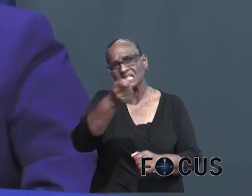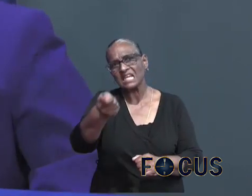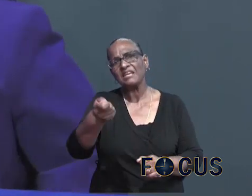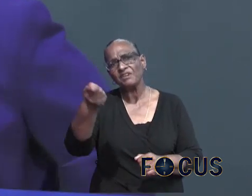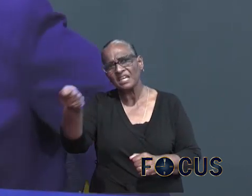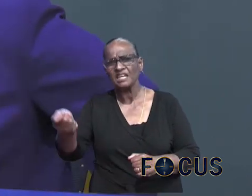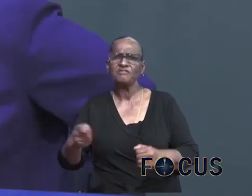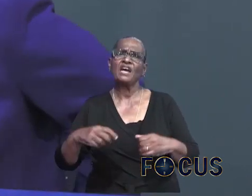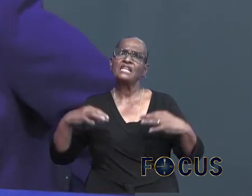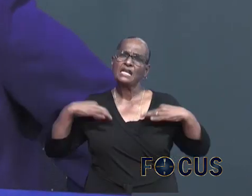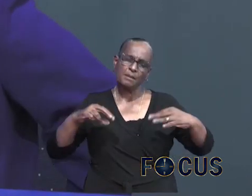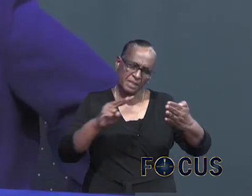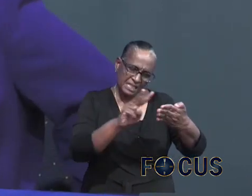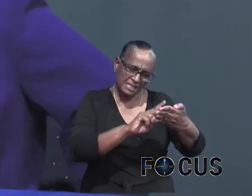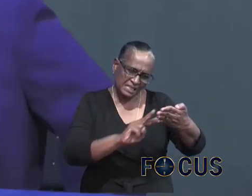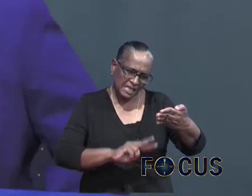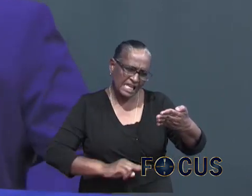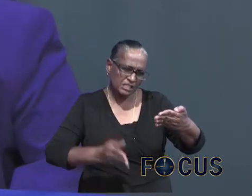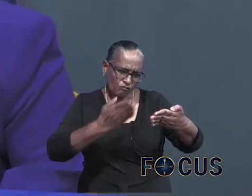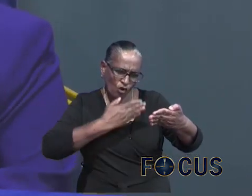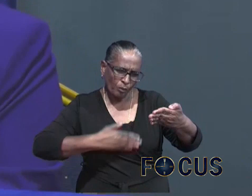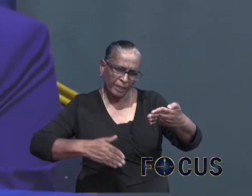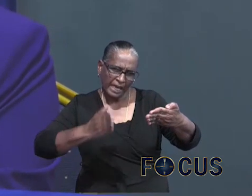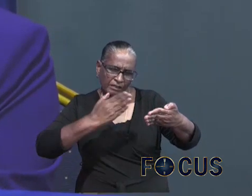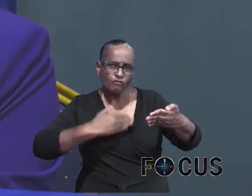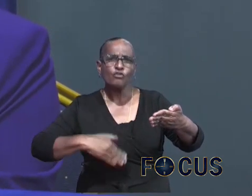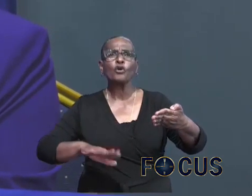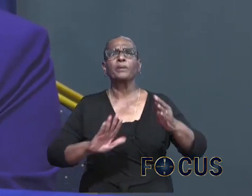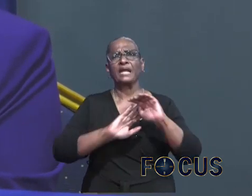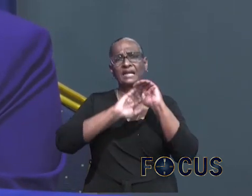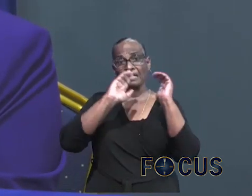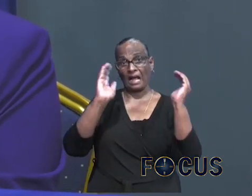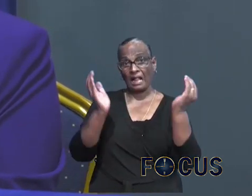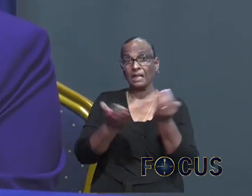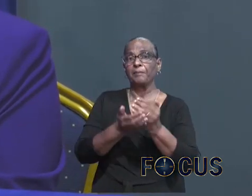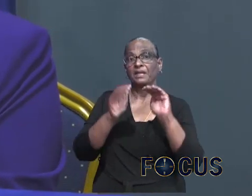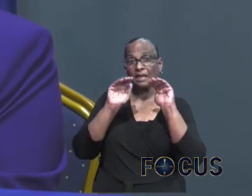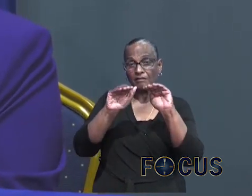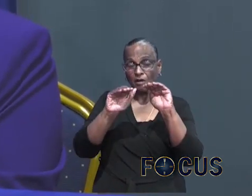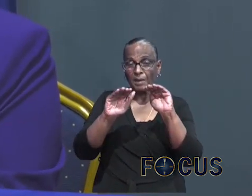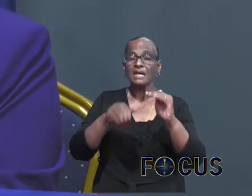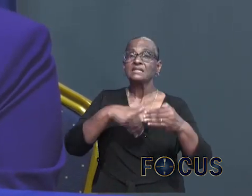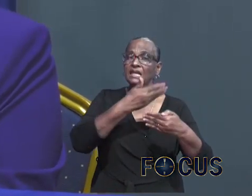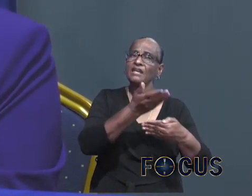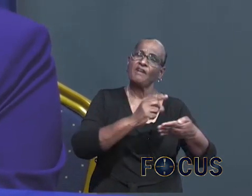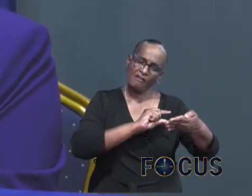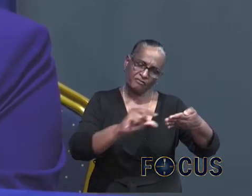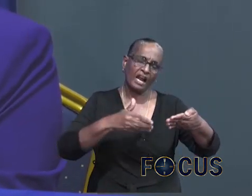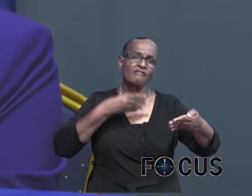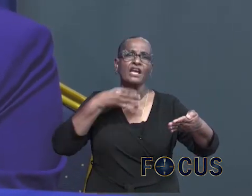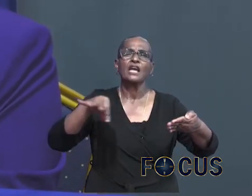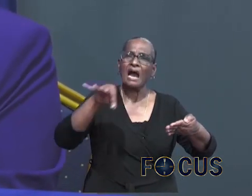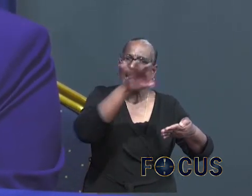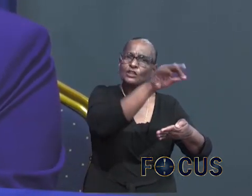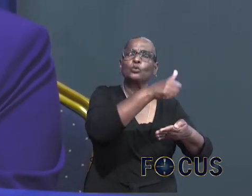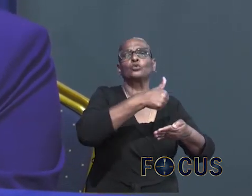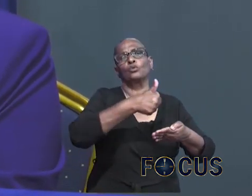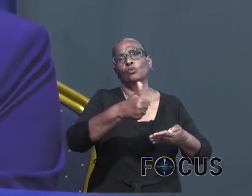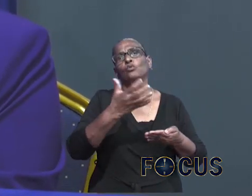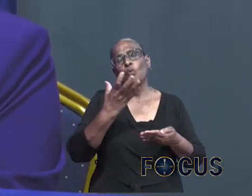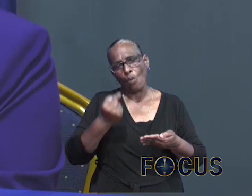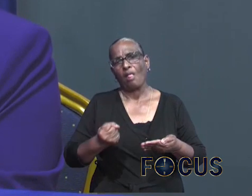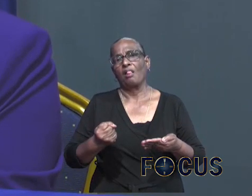ook terdege kunnen voorbereiden naast de algemene informatie die ze zullen geven. Dus ik heb die vraag dan